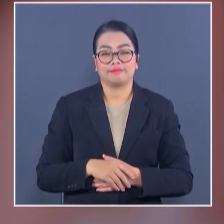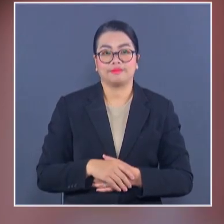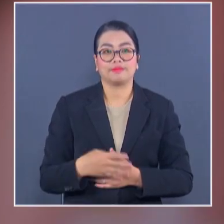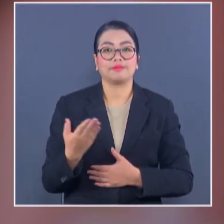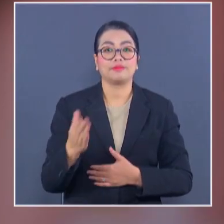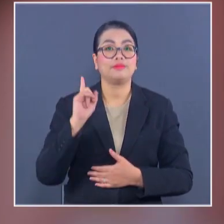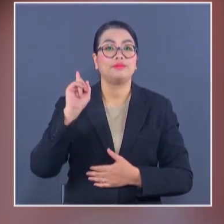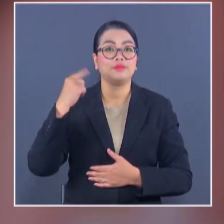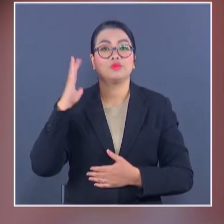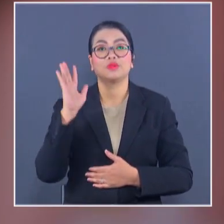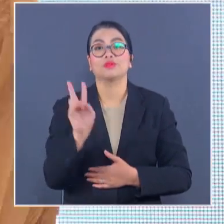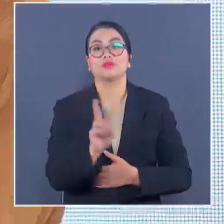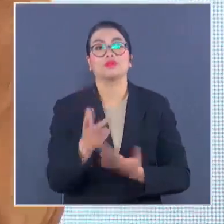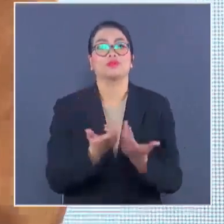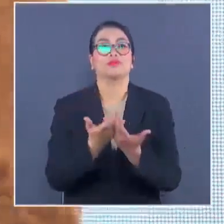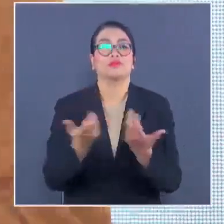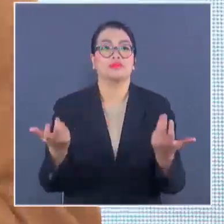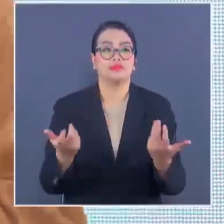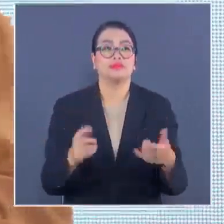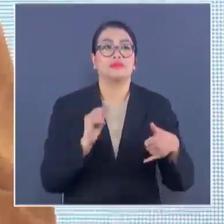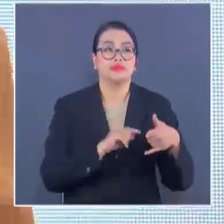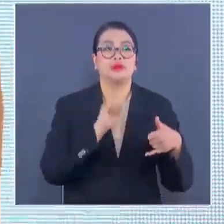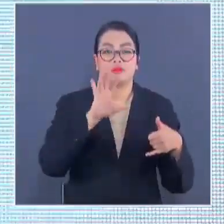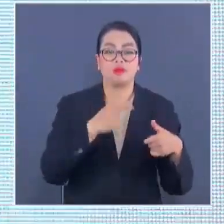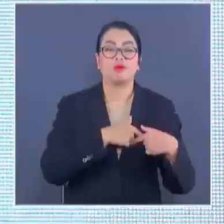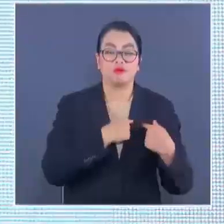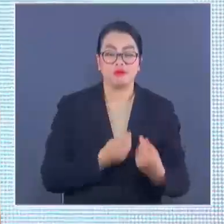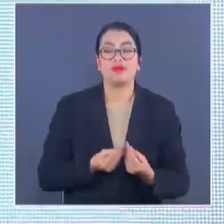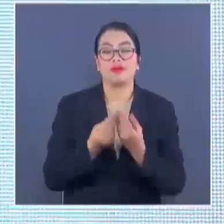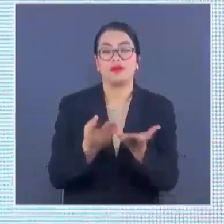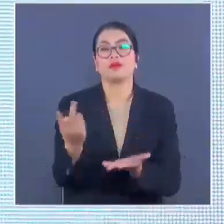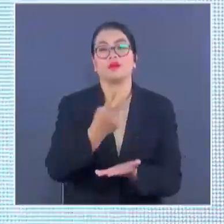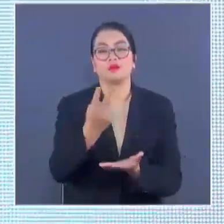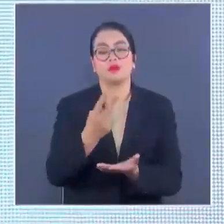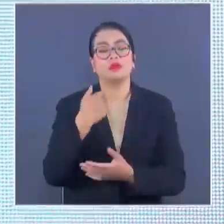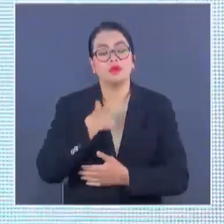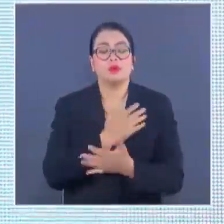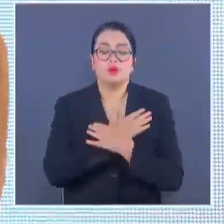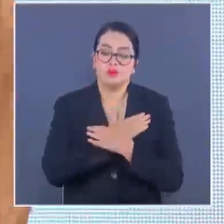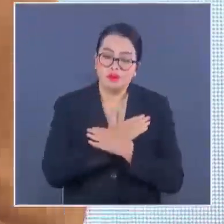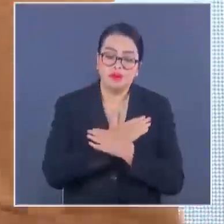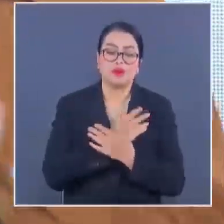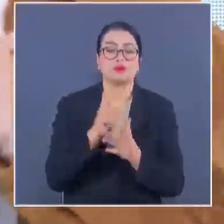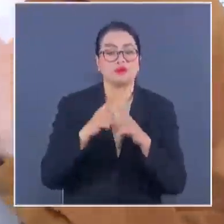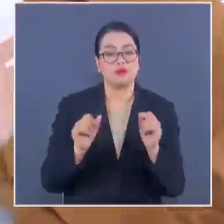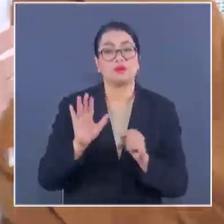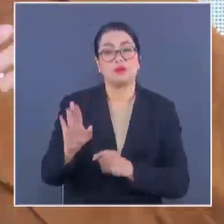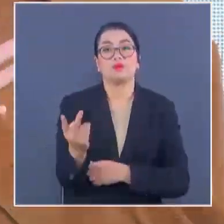เลิกรากับเบสรักวนีโดยหนุ่มฟิล์มบอกว่าขอส่งกำลังใจให้ทั้งคู่มองว่าความรักเป็นเรื่องของคนสองค